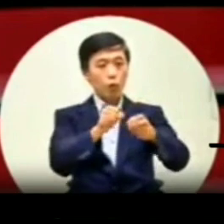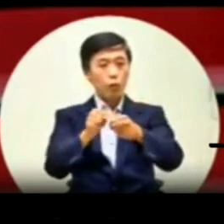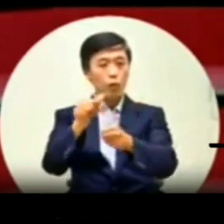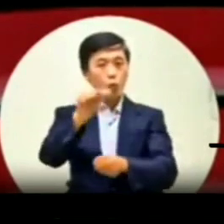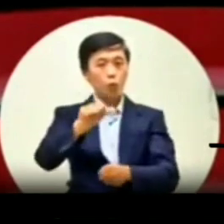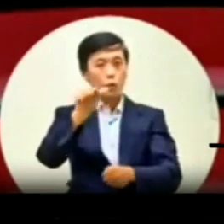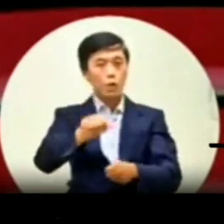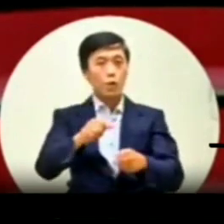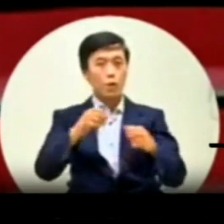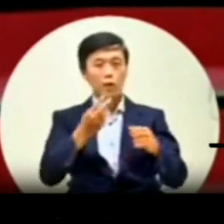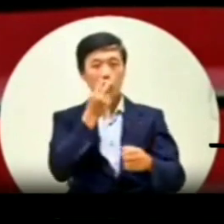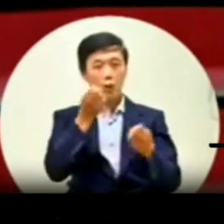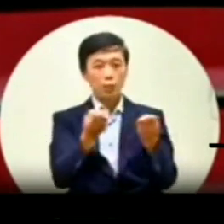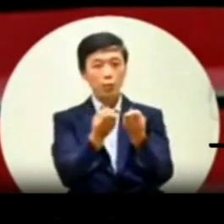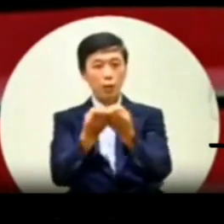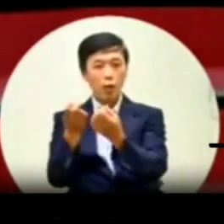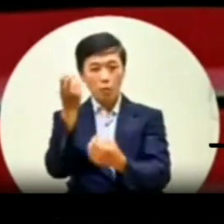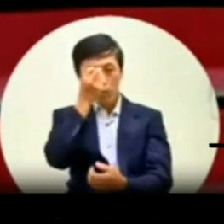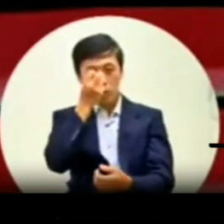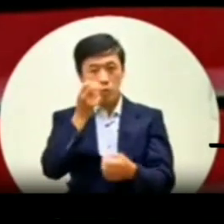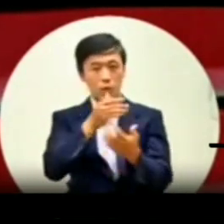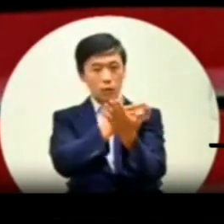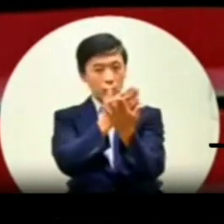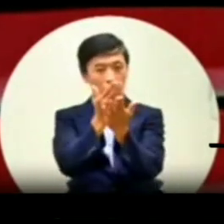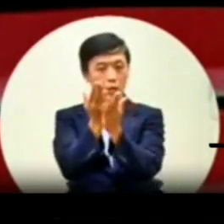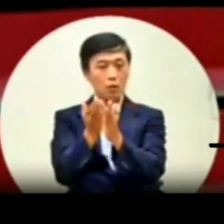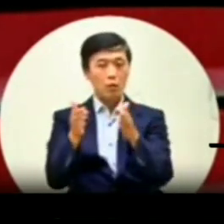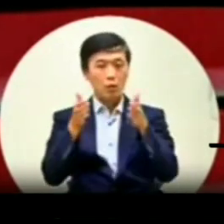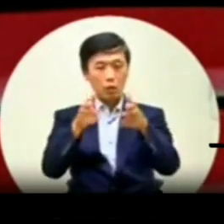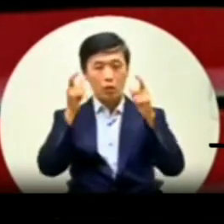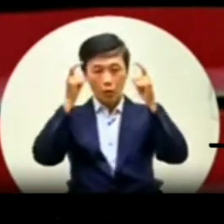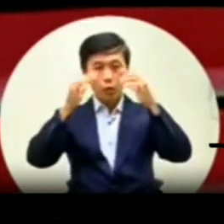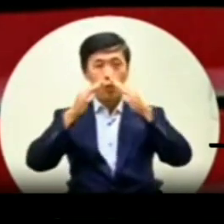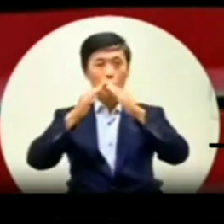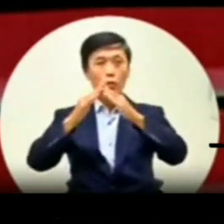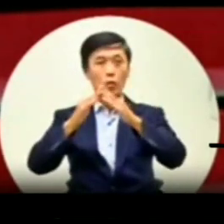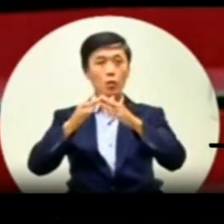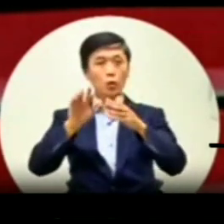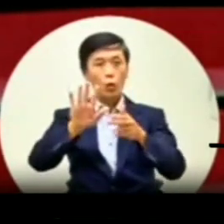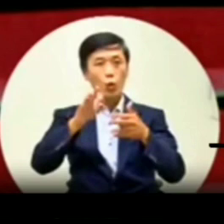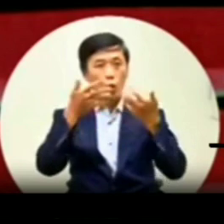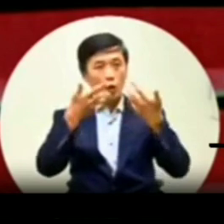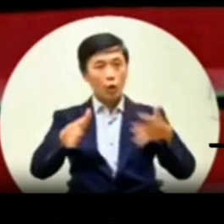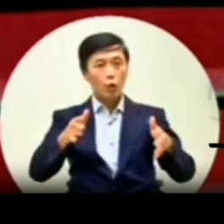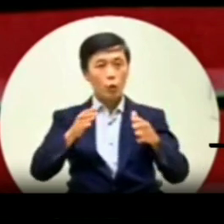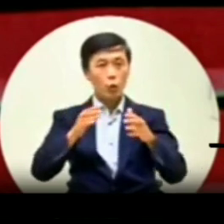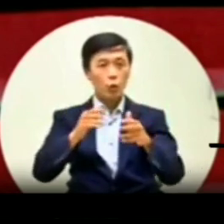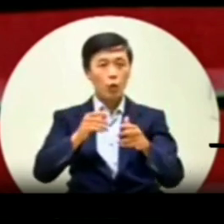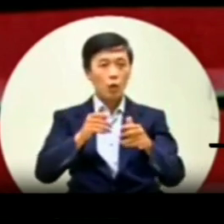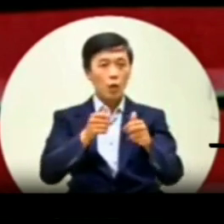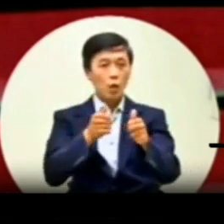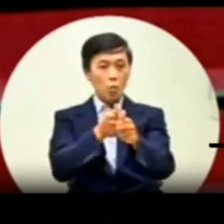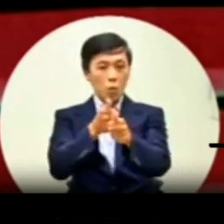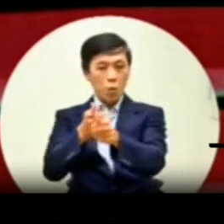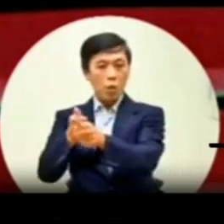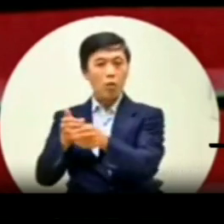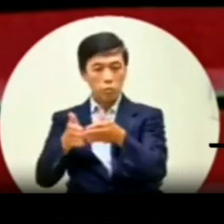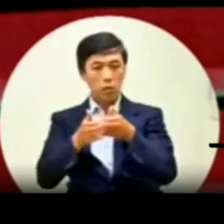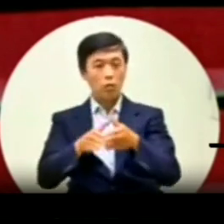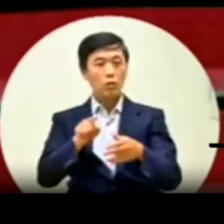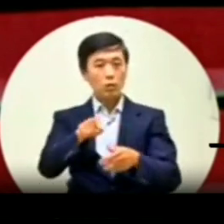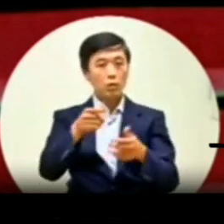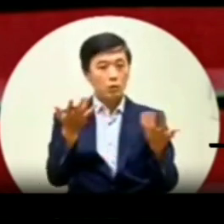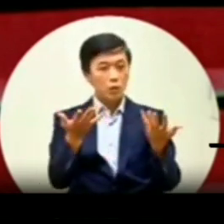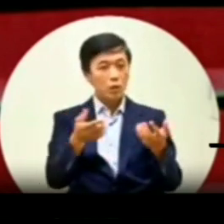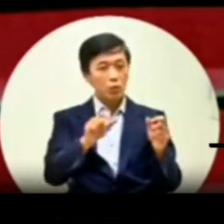善款要查，任何的一个事情。对高雄市来讲有很多很多的挑战，那这些事情似乎在